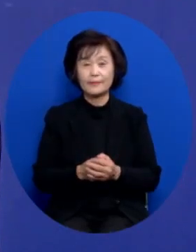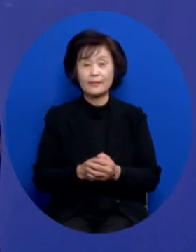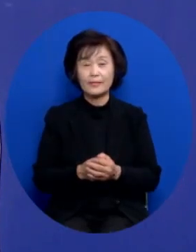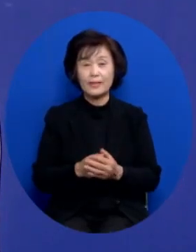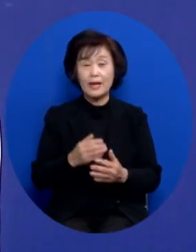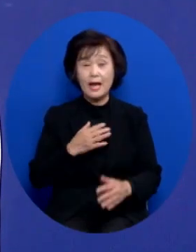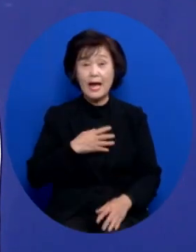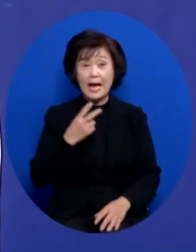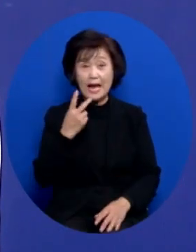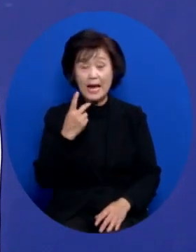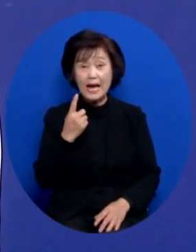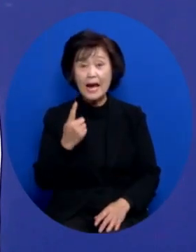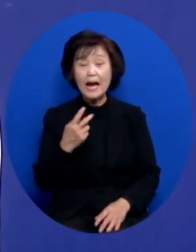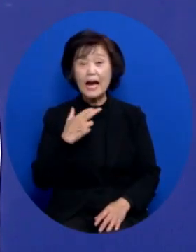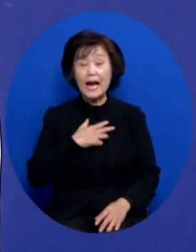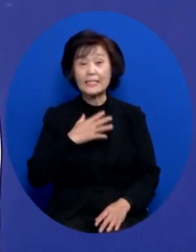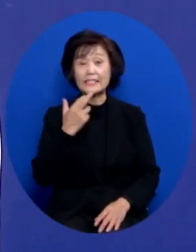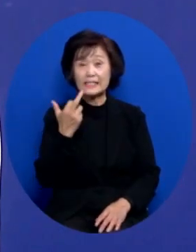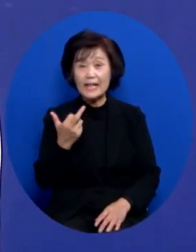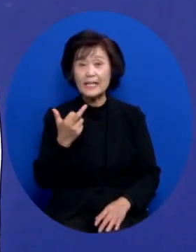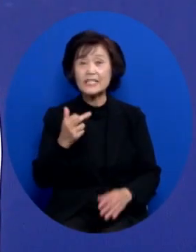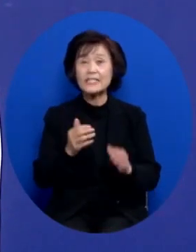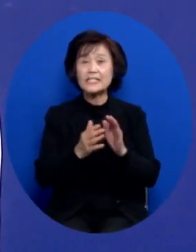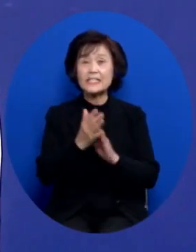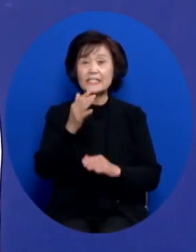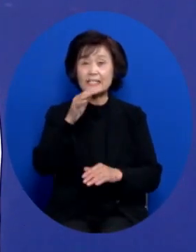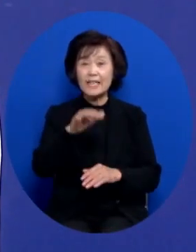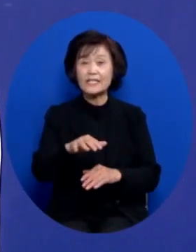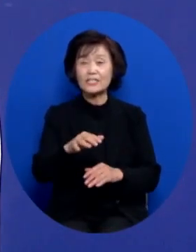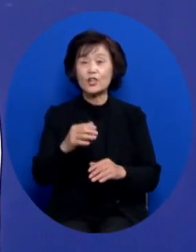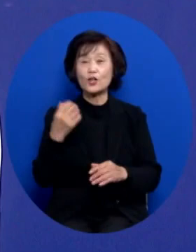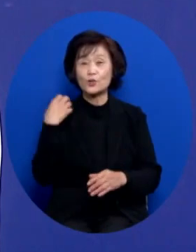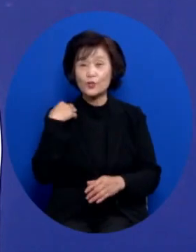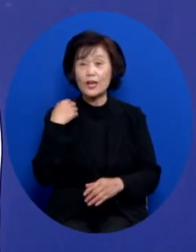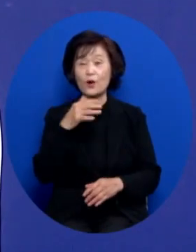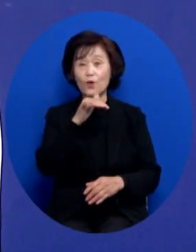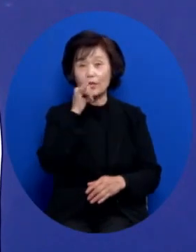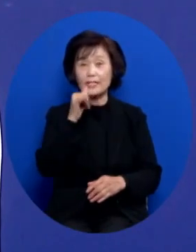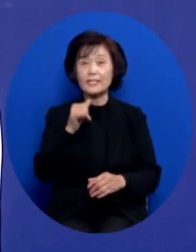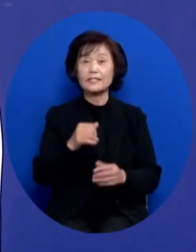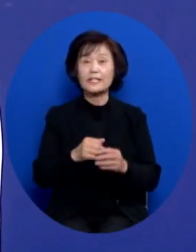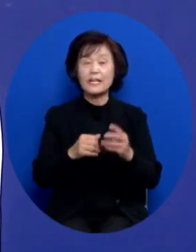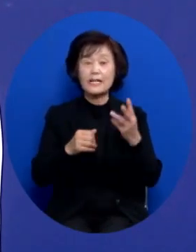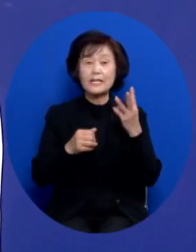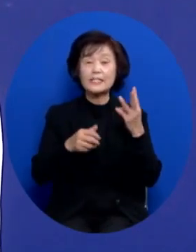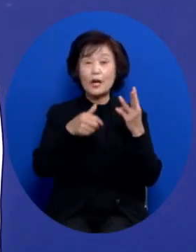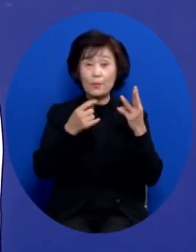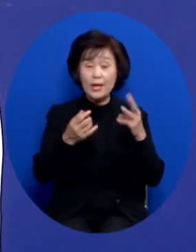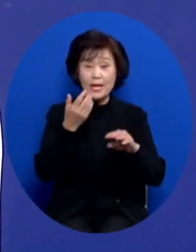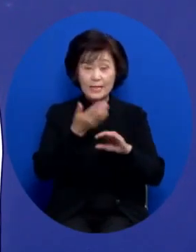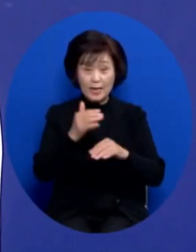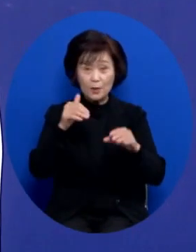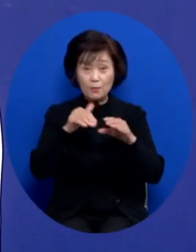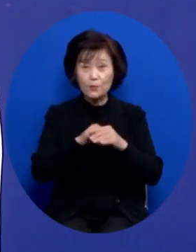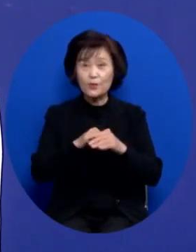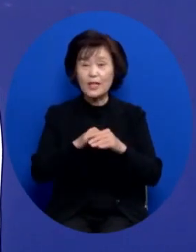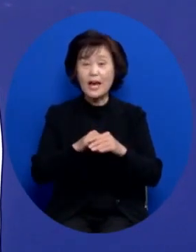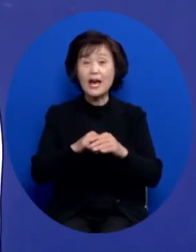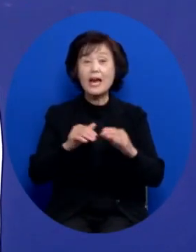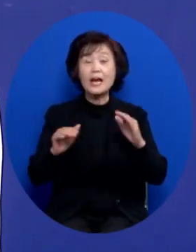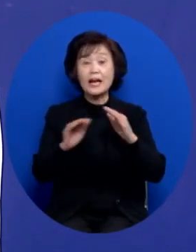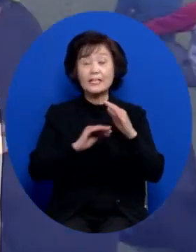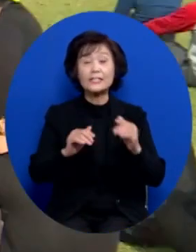안산시 기독교총연합회가 주최하고 안산시 이주민 선교연합회가 주관한 3회 다문화 가정을 위한 가을운동회가